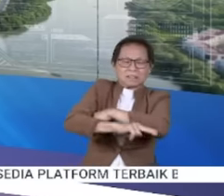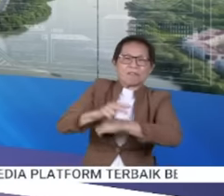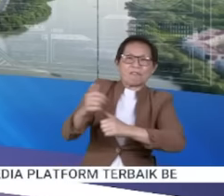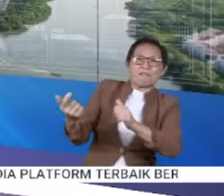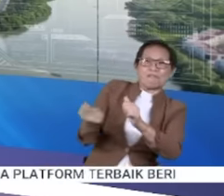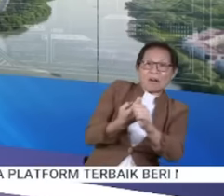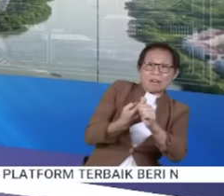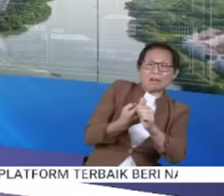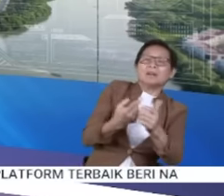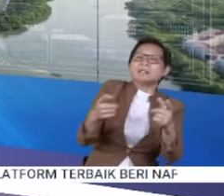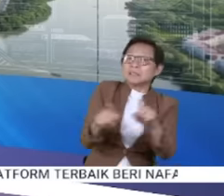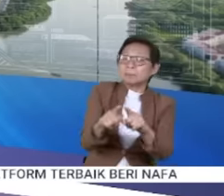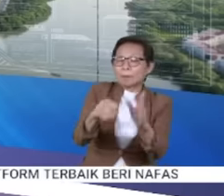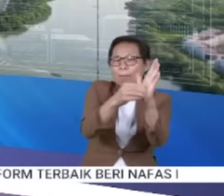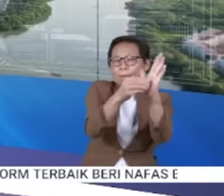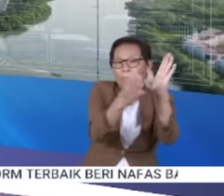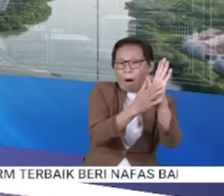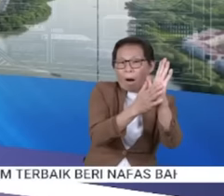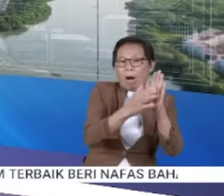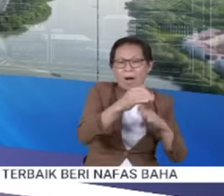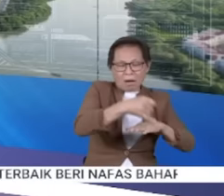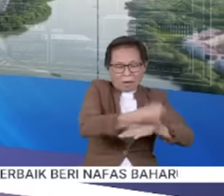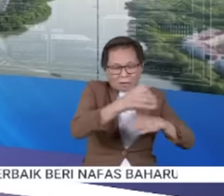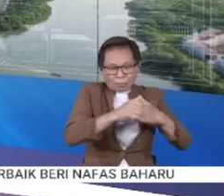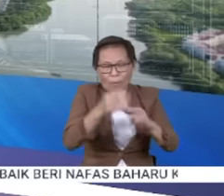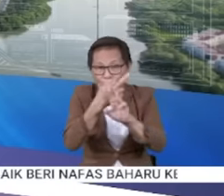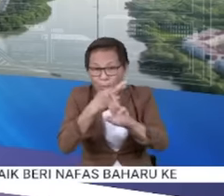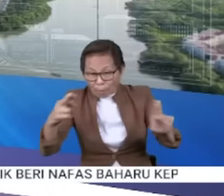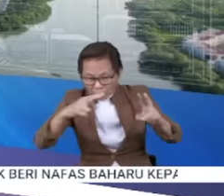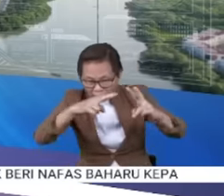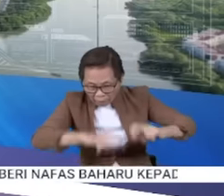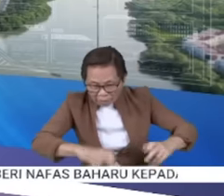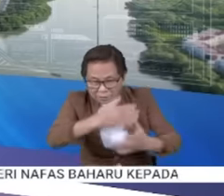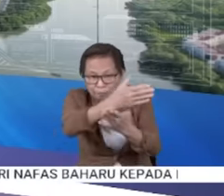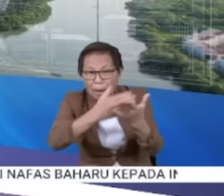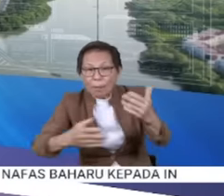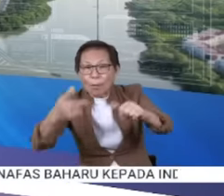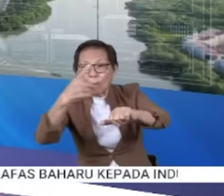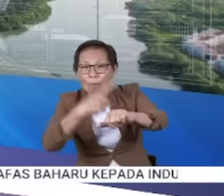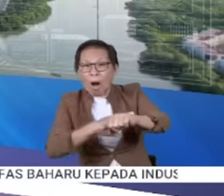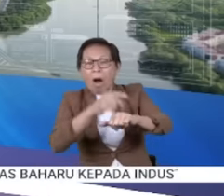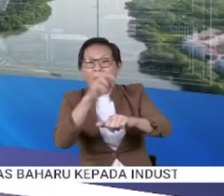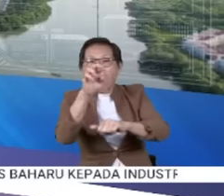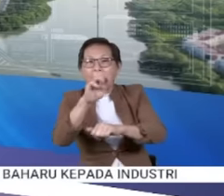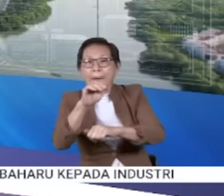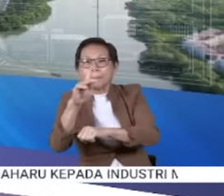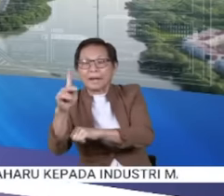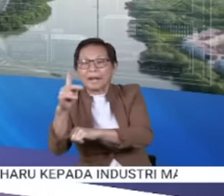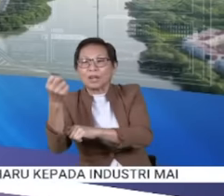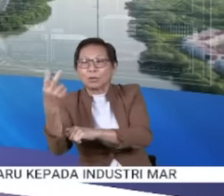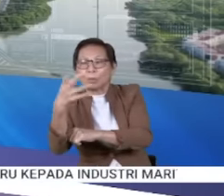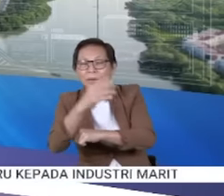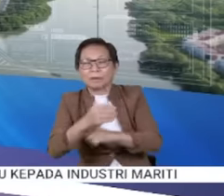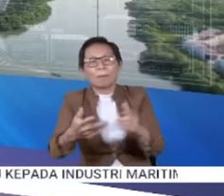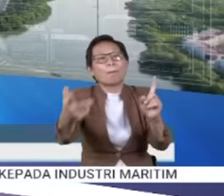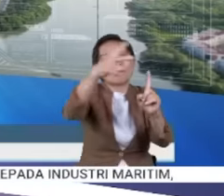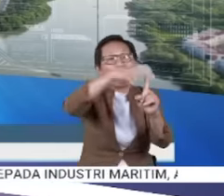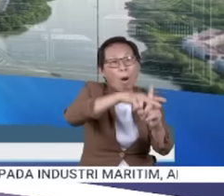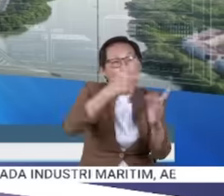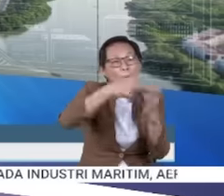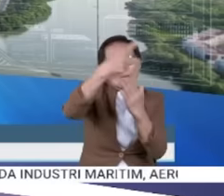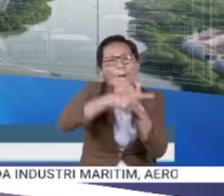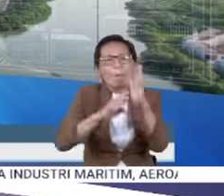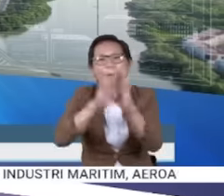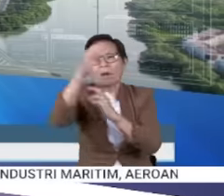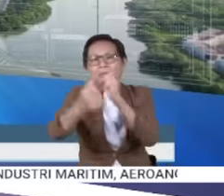Ia seperti yang termaktub dalam garis panduan penyediaan kajian separuh pegal rancangan Malaysia ke-12 dan permohonan Project pembangunan